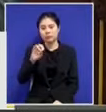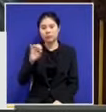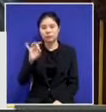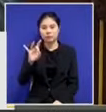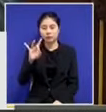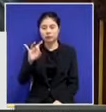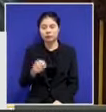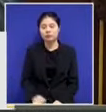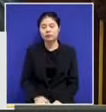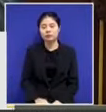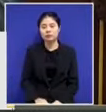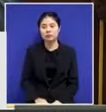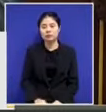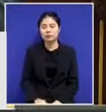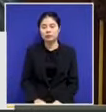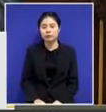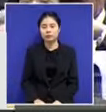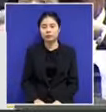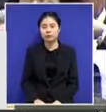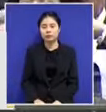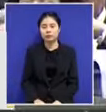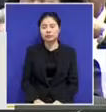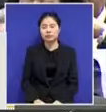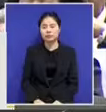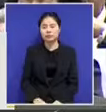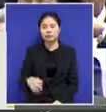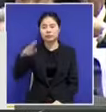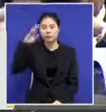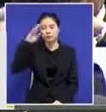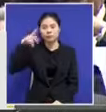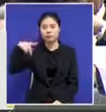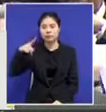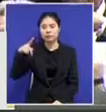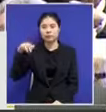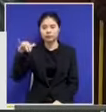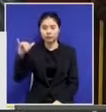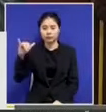278นายนวรัตน์พงไพบูลย ์พลเอกประยุทธ์จันทร์โอชาครับ